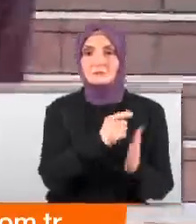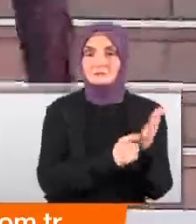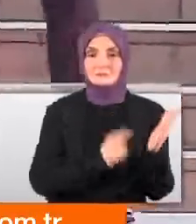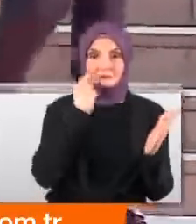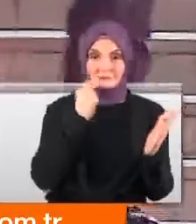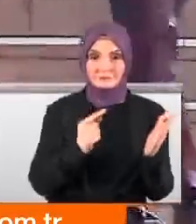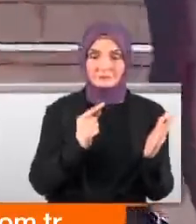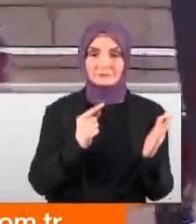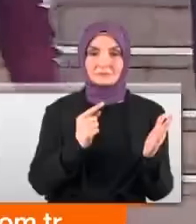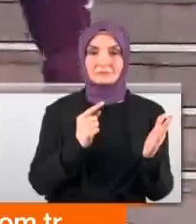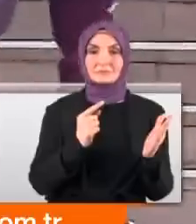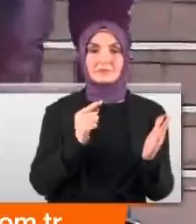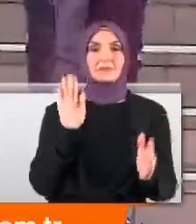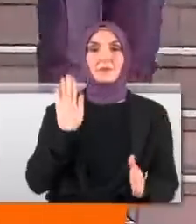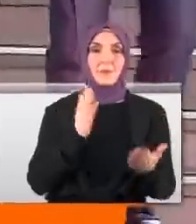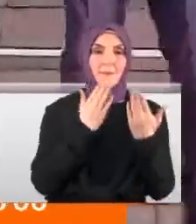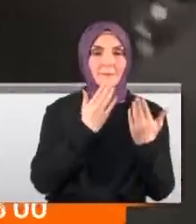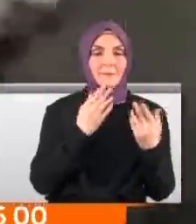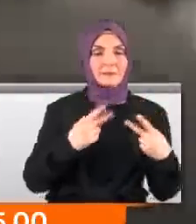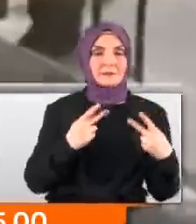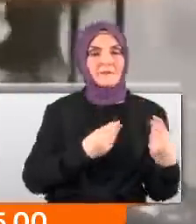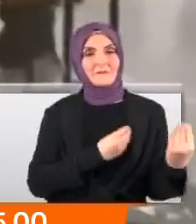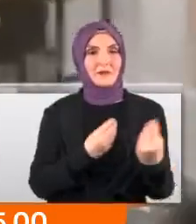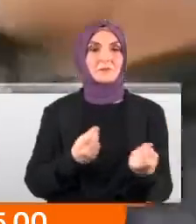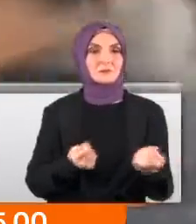vermek isterken krizin ortasında kaldı.